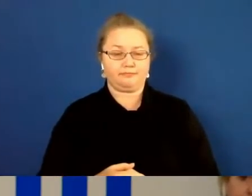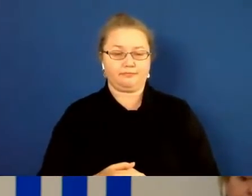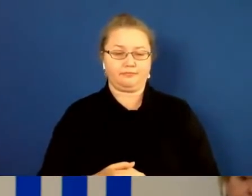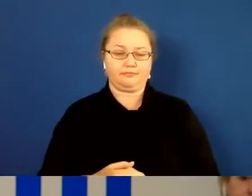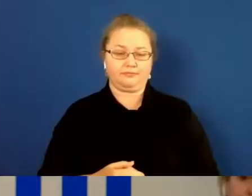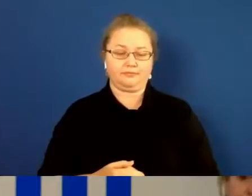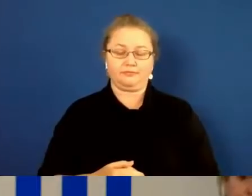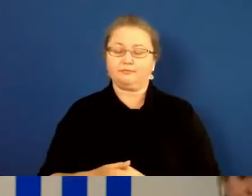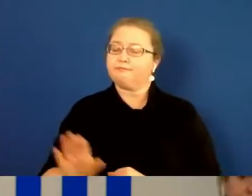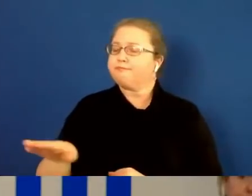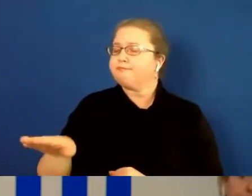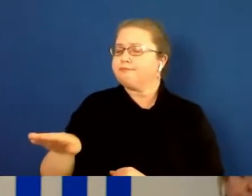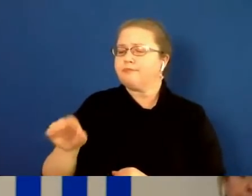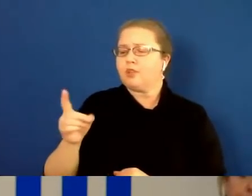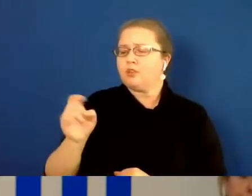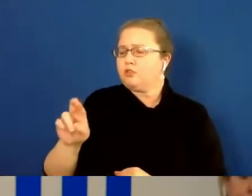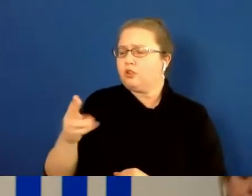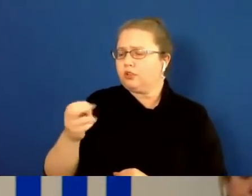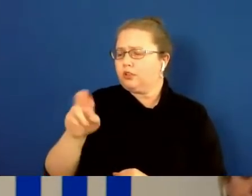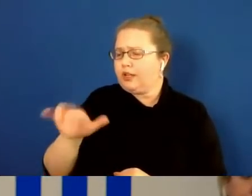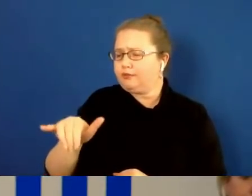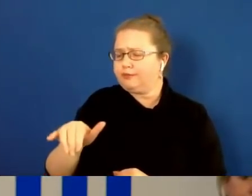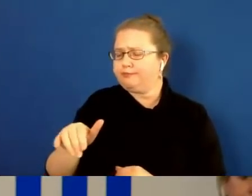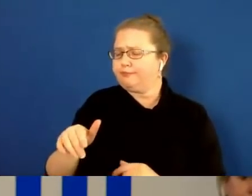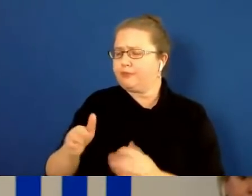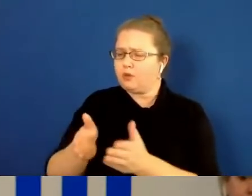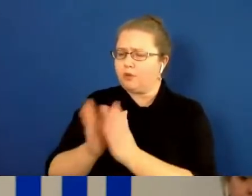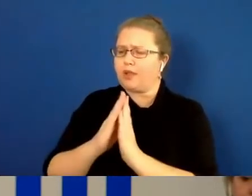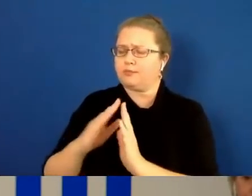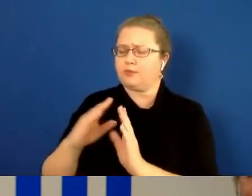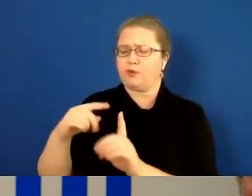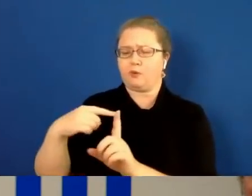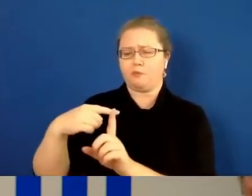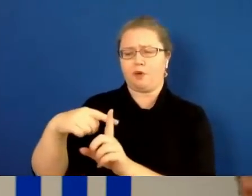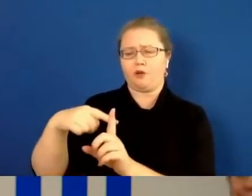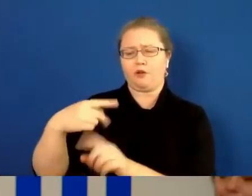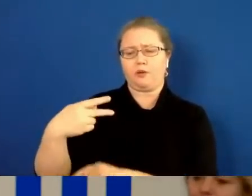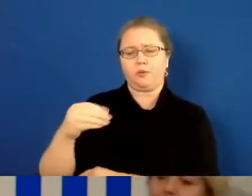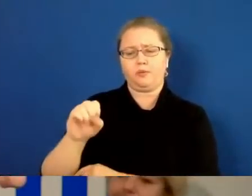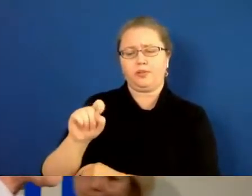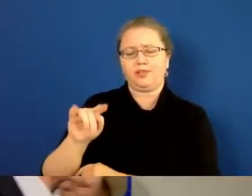soins intensifs. Merci beaucoup. Thank you very much. We're happy to take your questions.